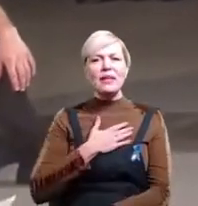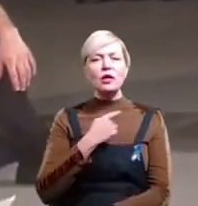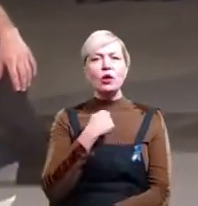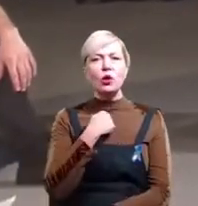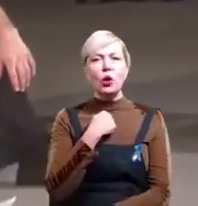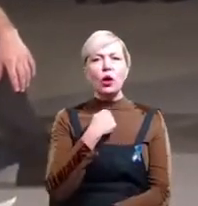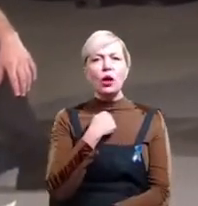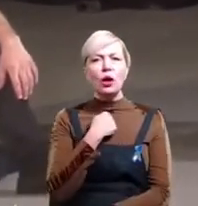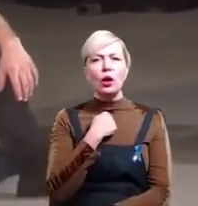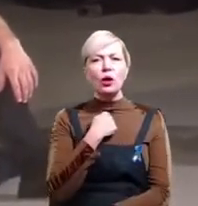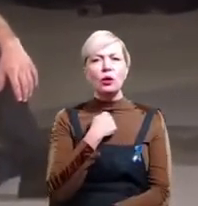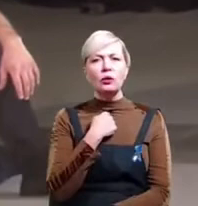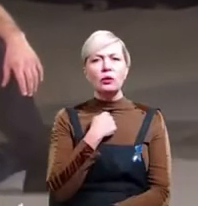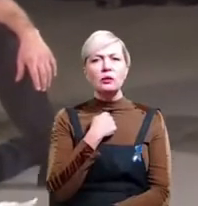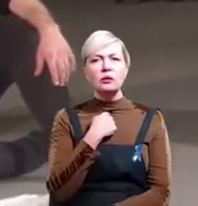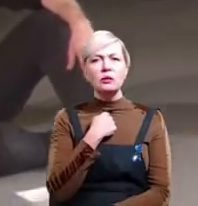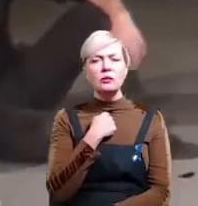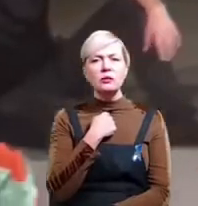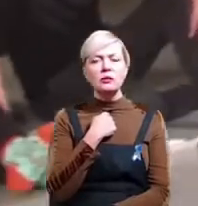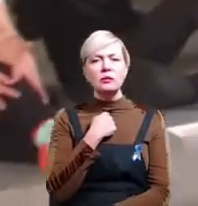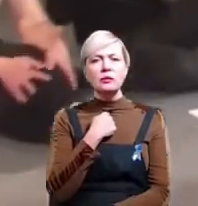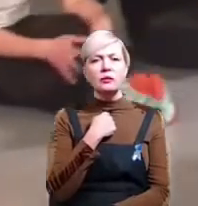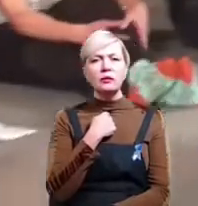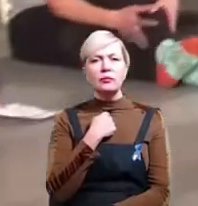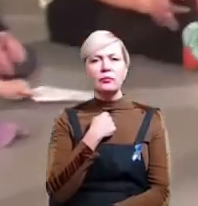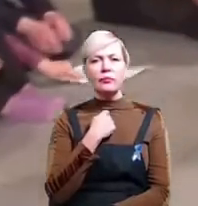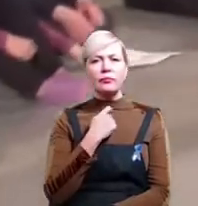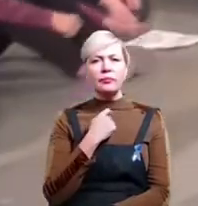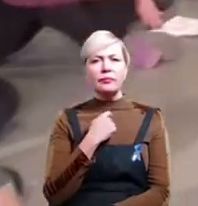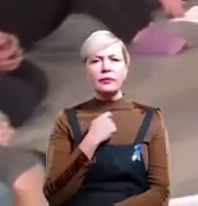Зійде мій голос. С теблом.